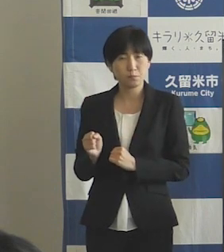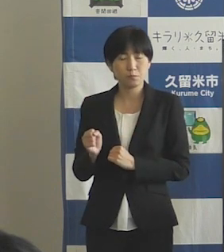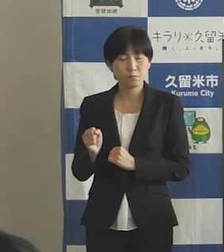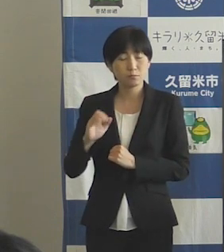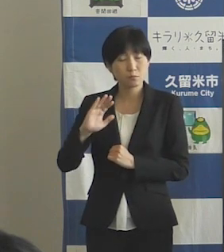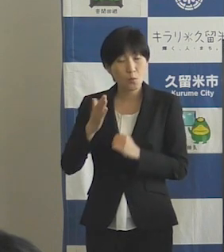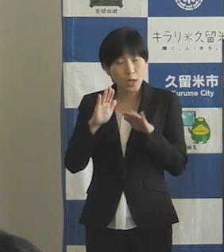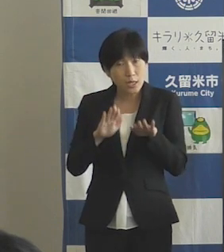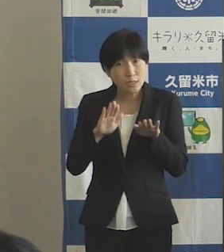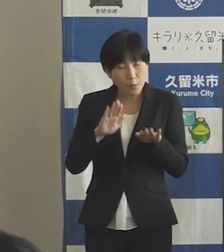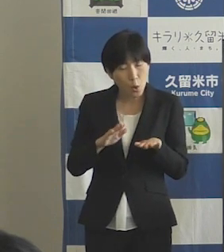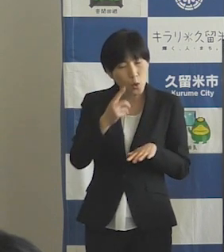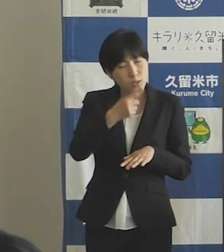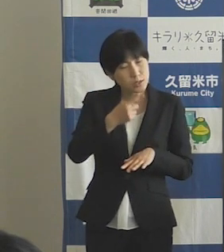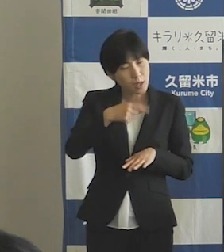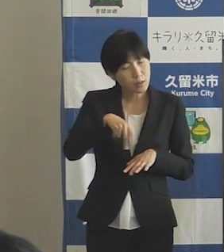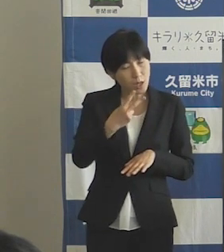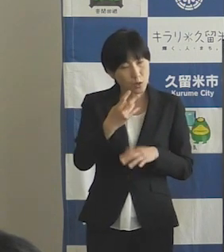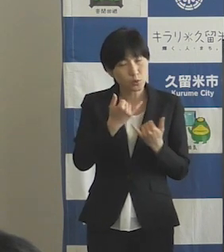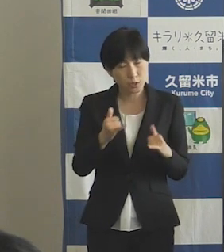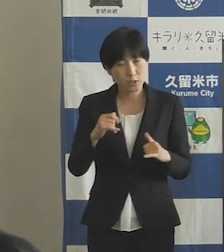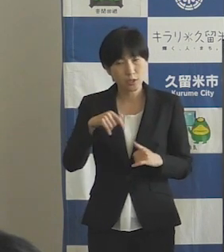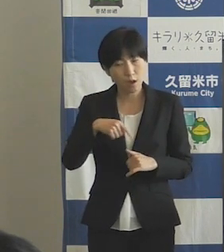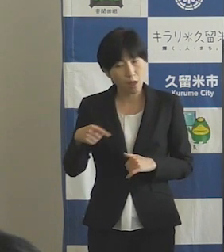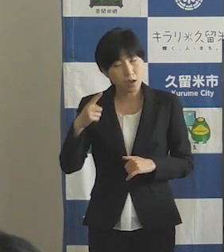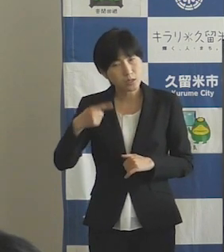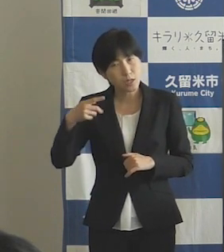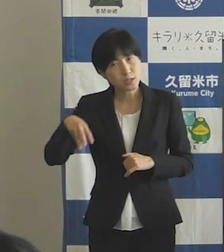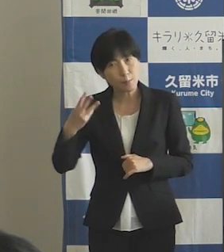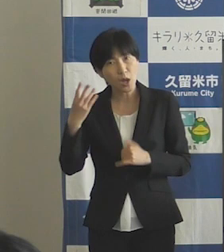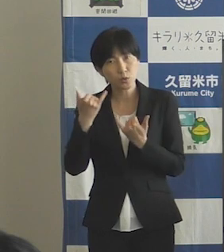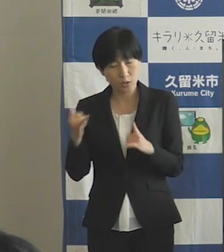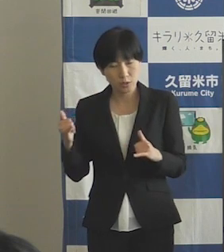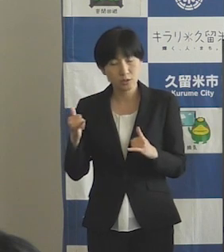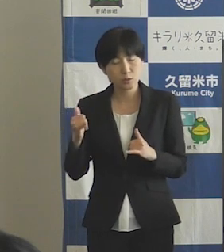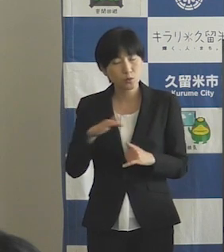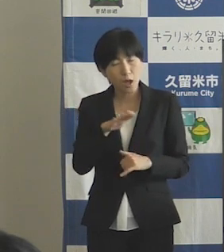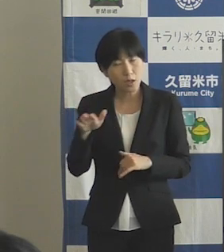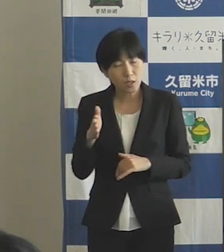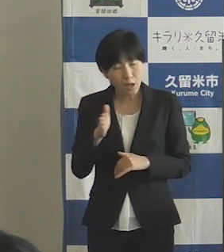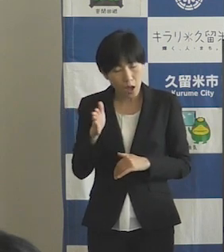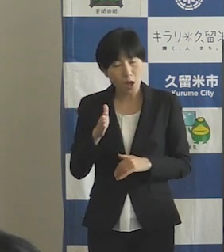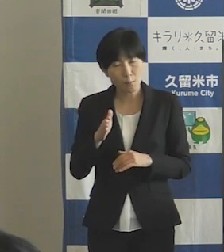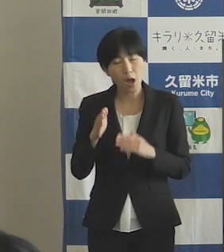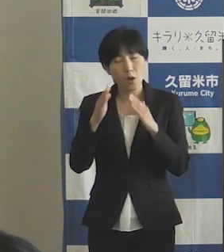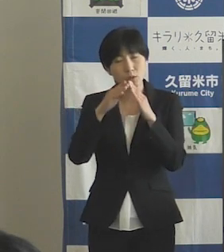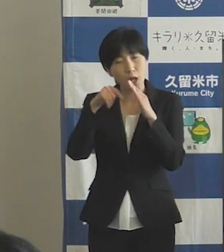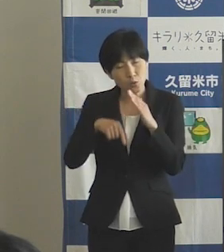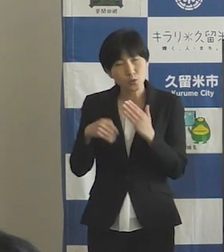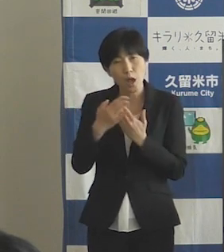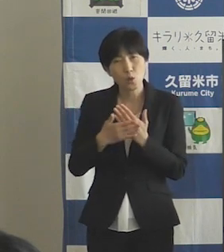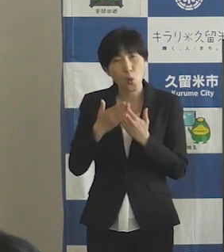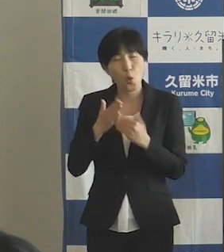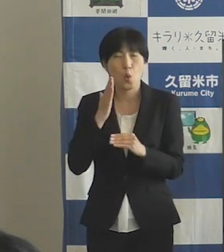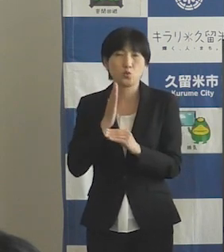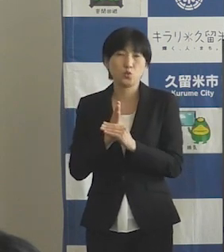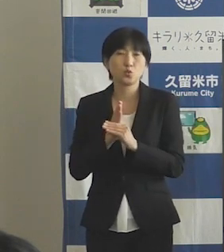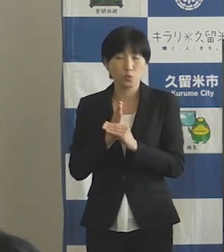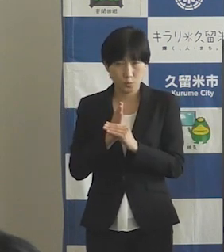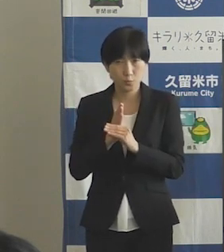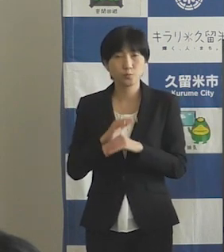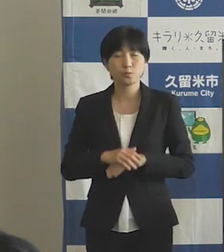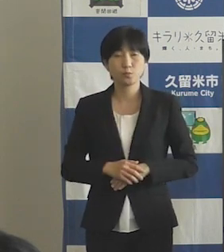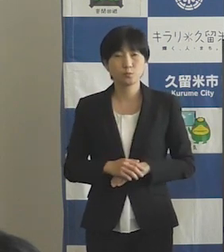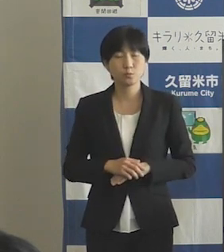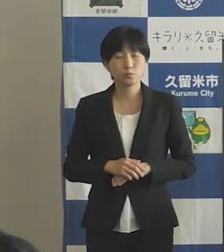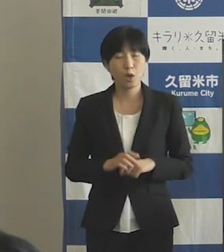現在も1200から1300人ほどの方が自宅で療養を行っております。